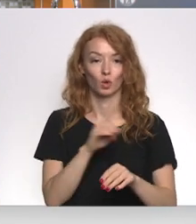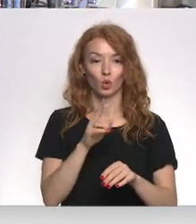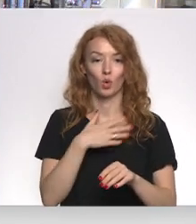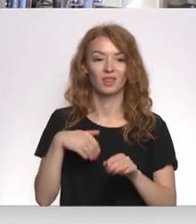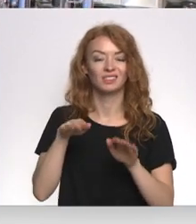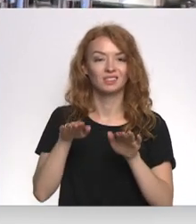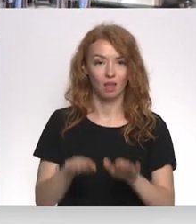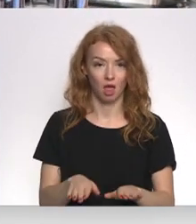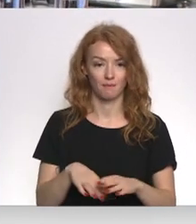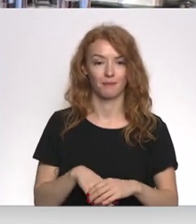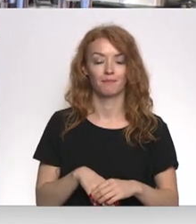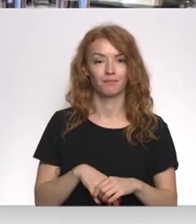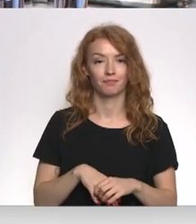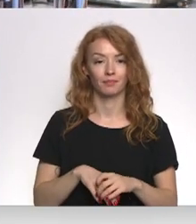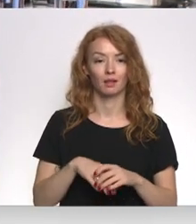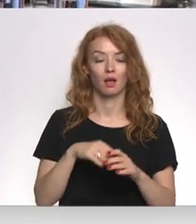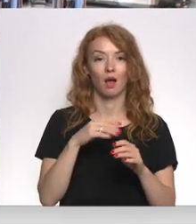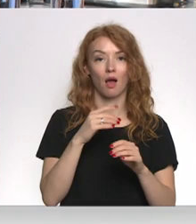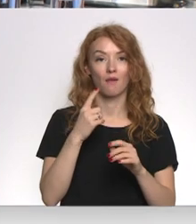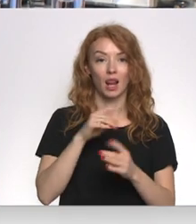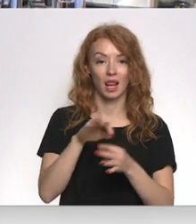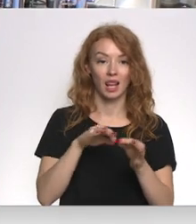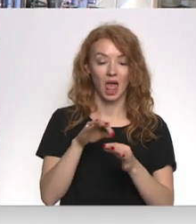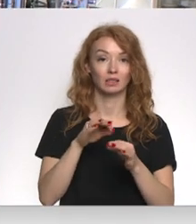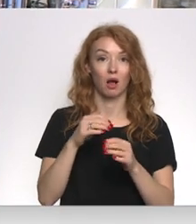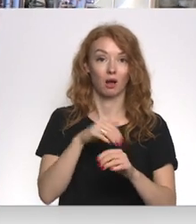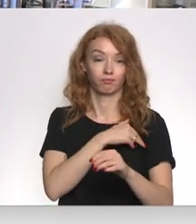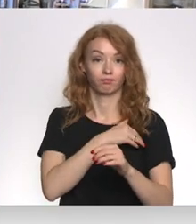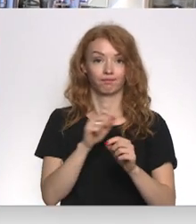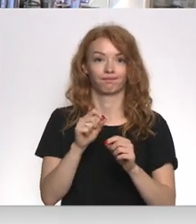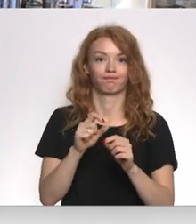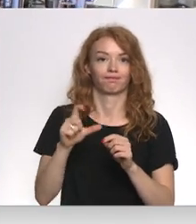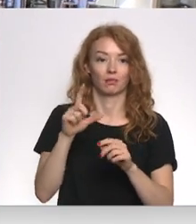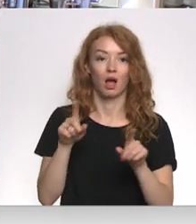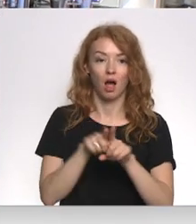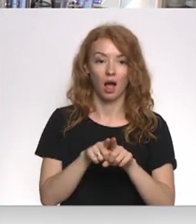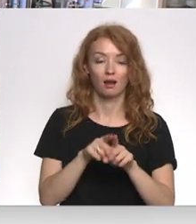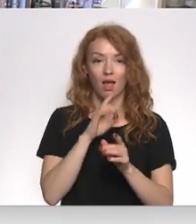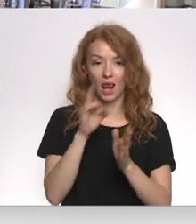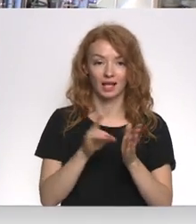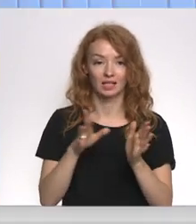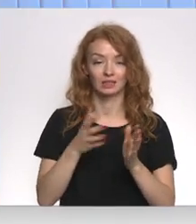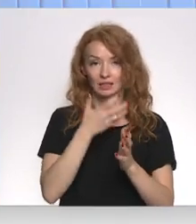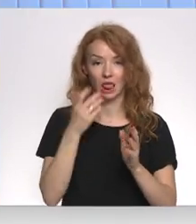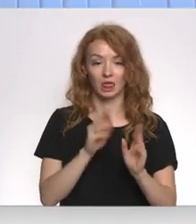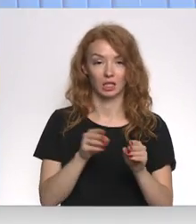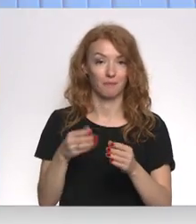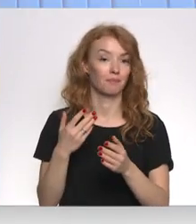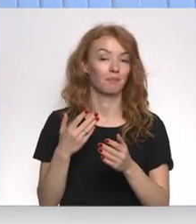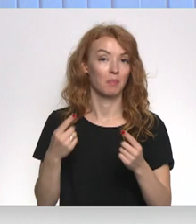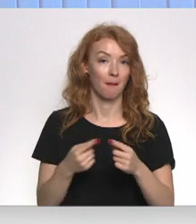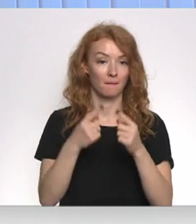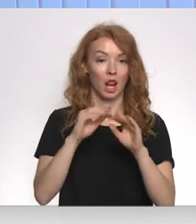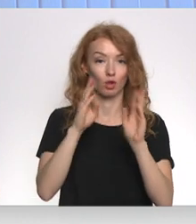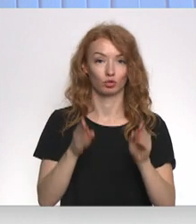zema. Katrs lieks grāds palielina patēriņu par 5%. Līdzīgi ir arī ar elektriskiem sildītājiem. Piemērotā